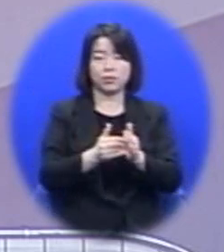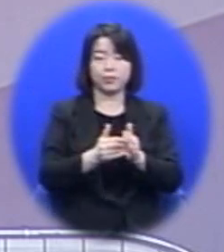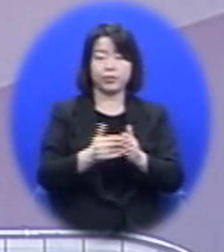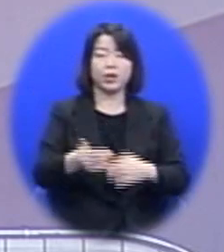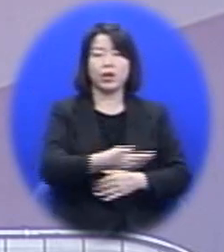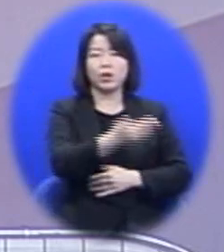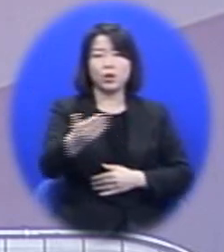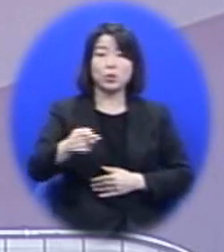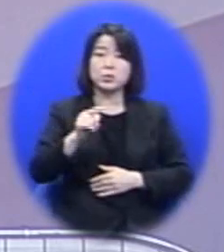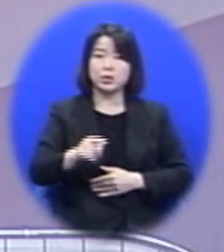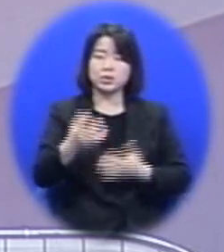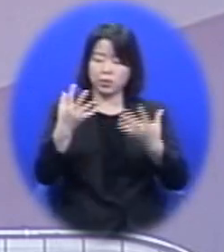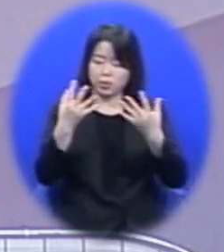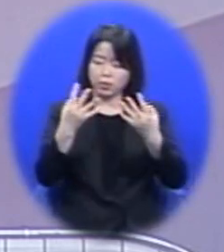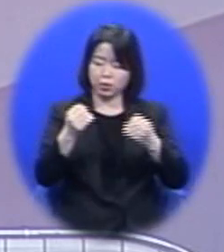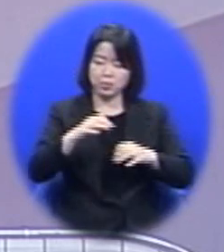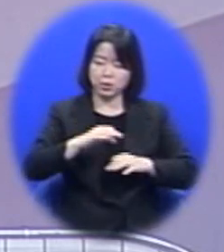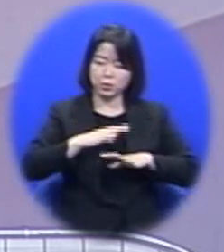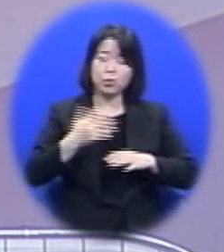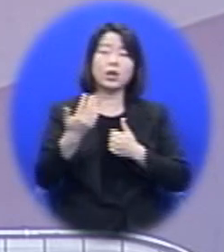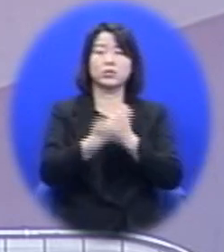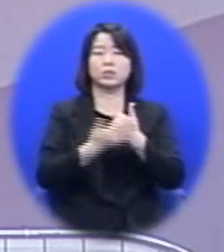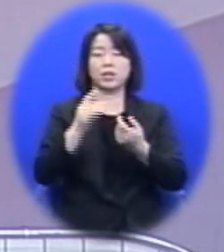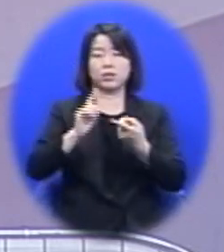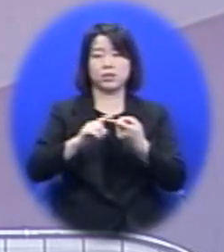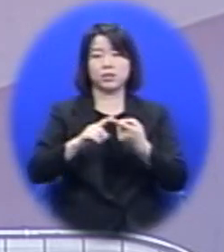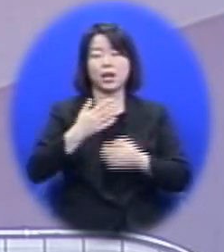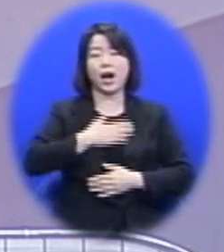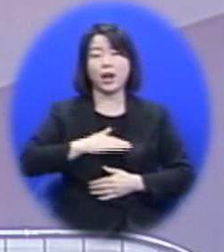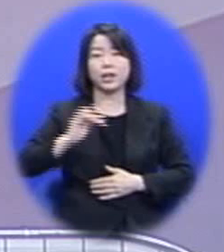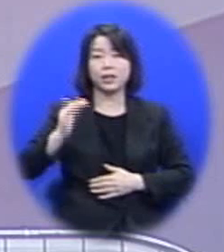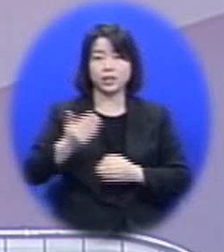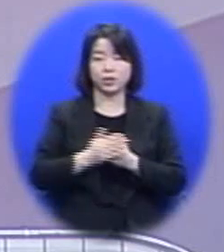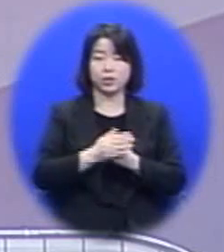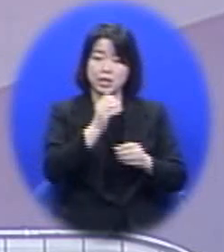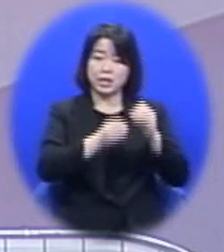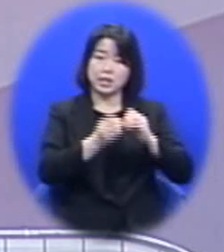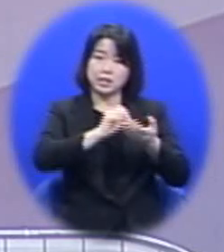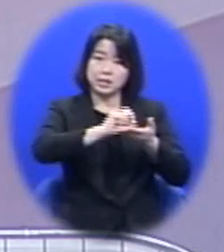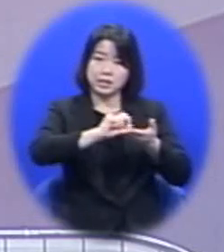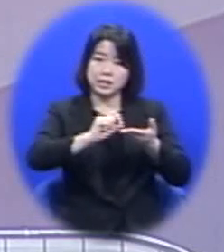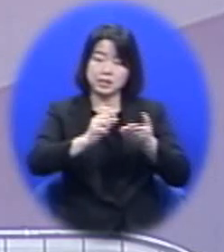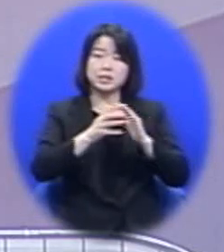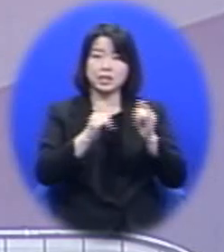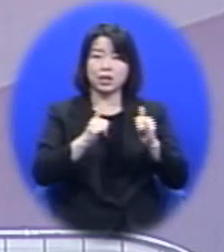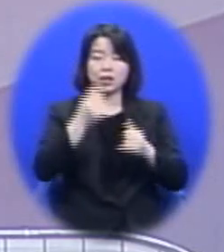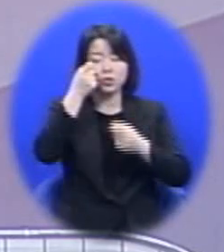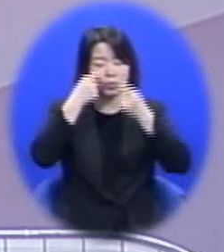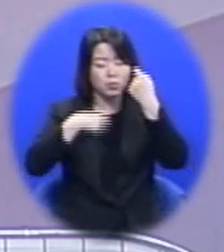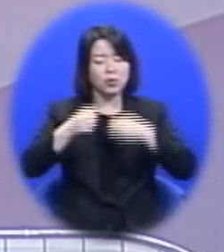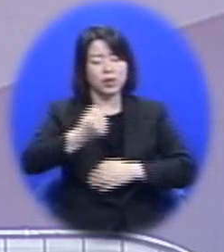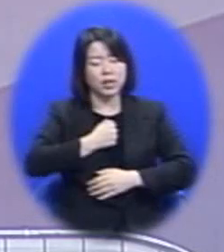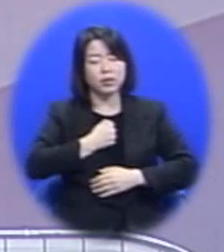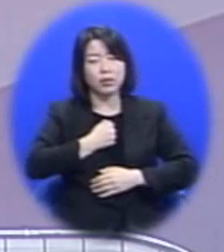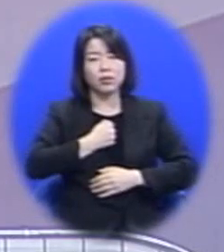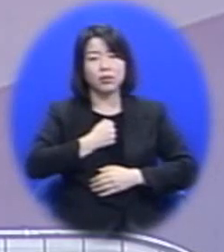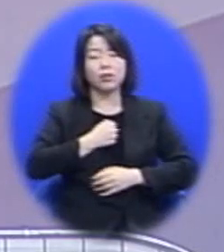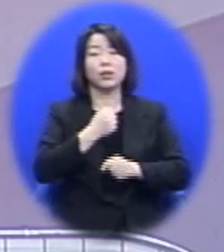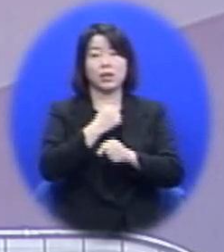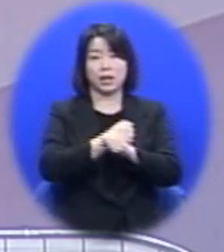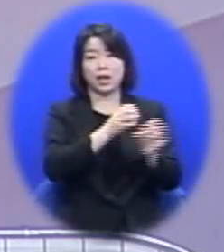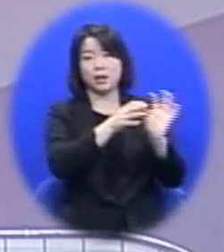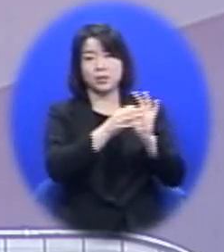여러분, 이것이 얼마나 놀라운 은혜인지를 알아야 합니다. 시편 기자가 그렇게 눈물로 애통하면서 하나님께 구했던